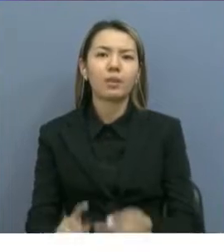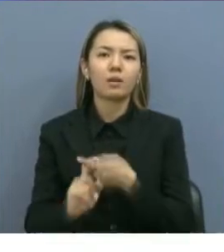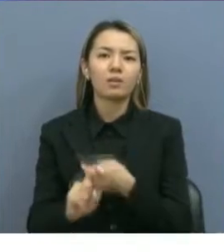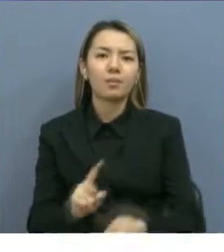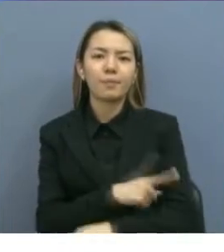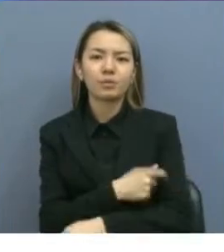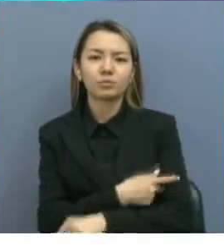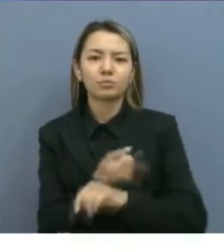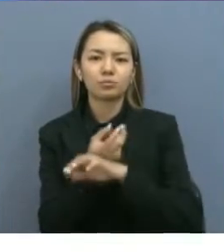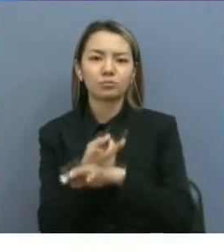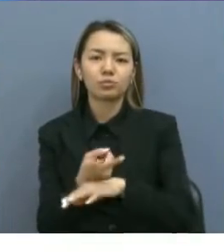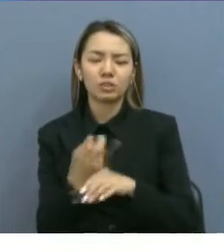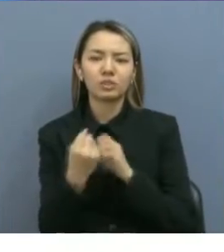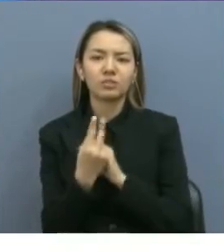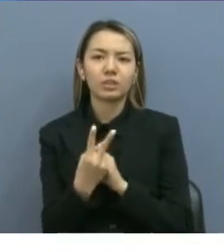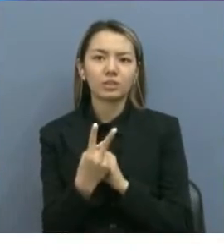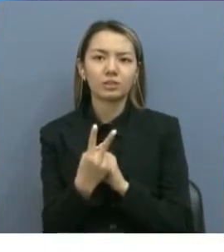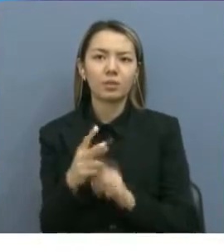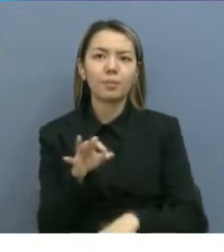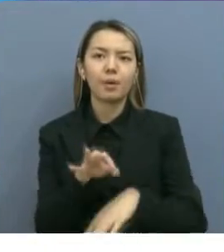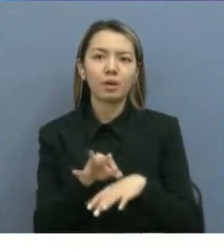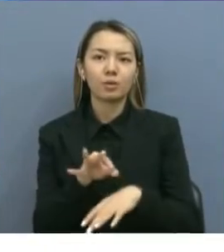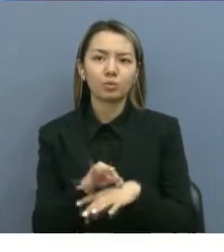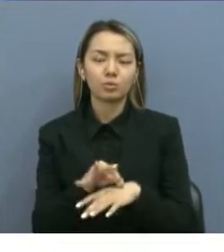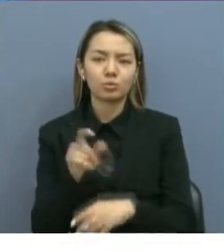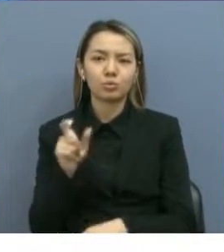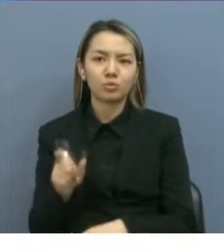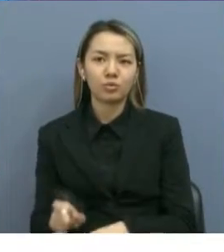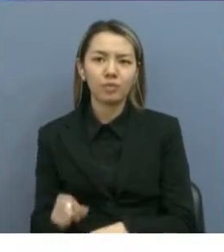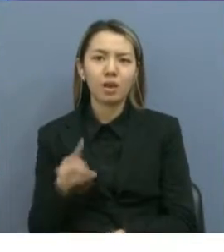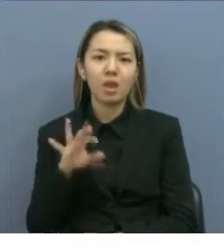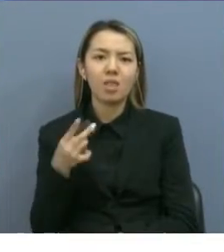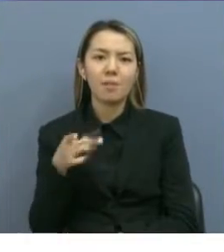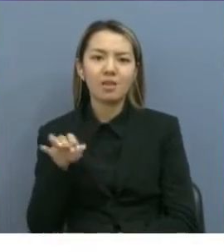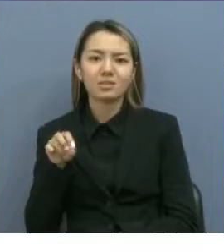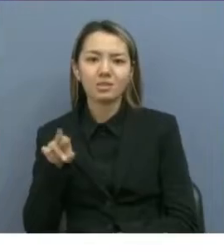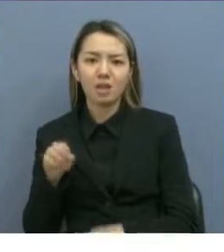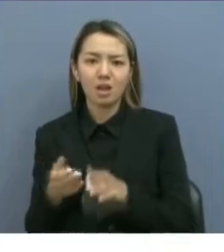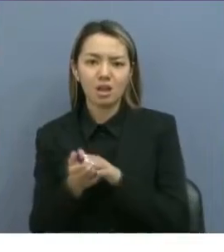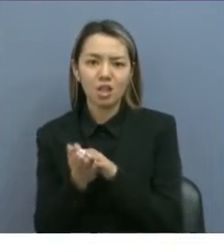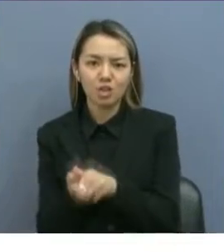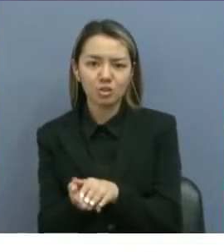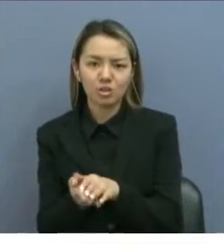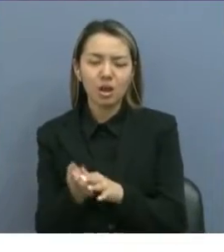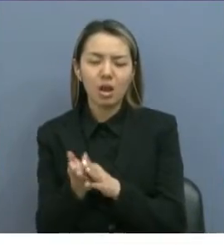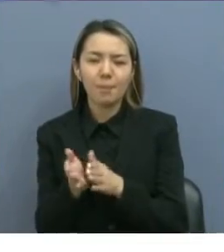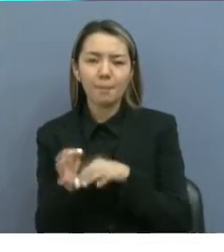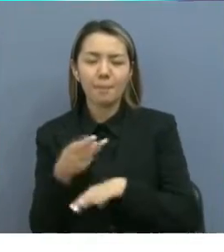ауруханаларда жалпы 12 науқас реанимацияда жатыр, интенсивтік